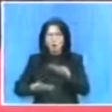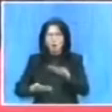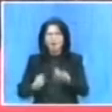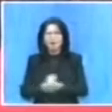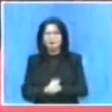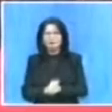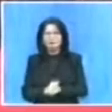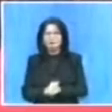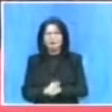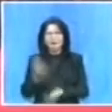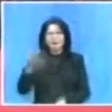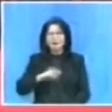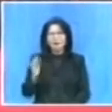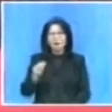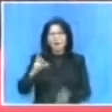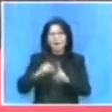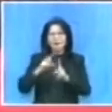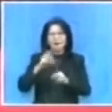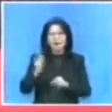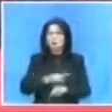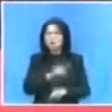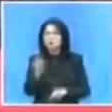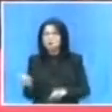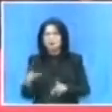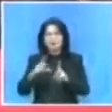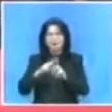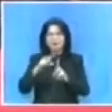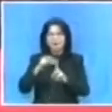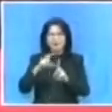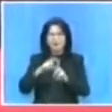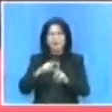DPR RI kepada Ketua DPD RI.